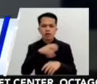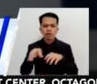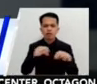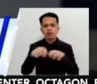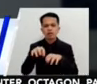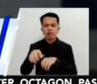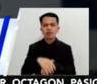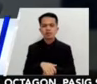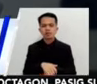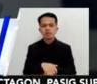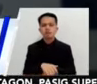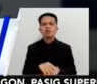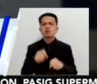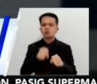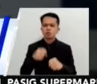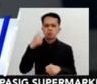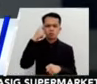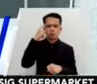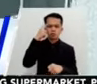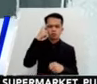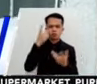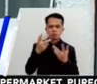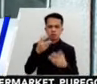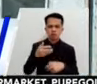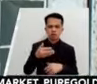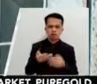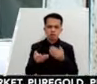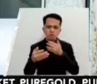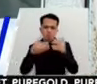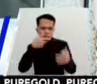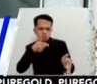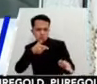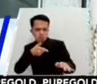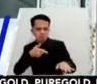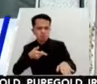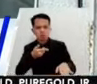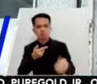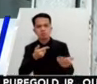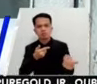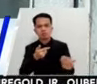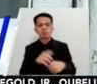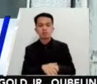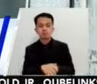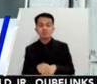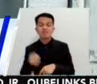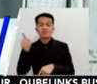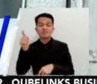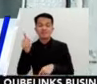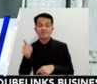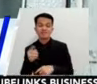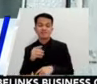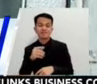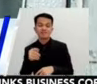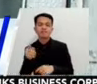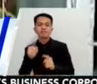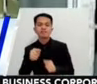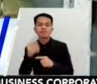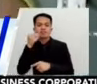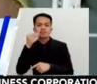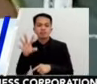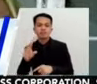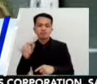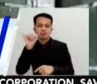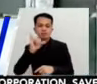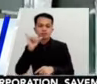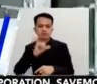pinagdududahan siya na akala mang-holdup Ayon naman sa suspek na si alias reyrey pauwi na siya galing sa inuman sa sa kanilang trabaho